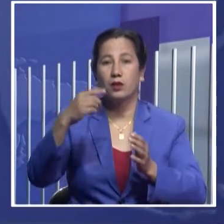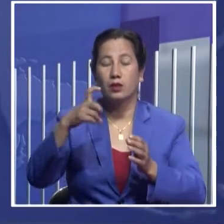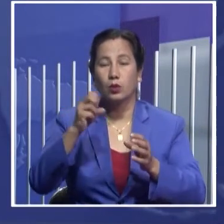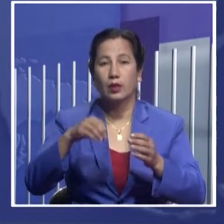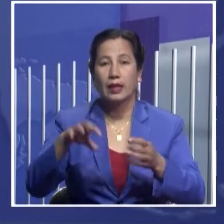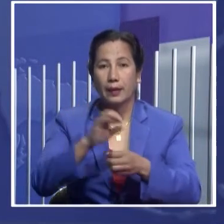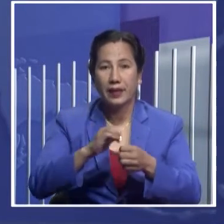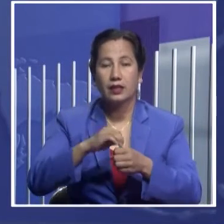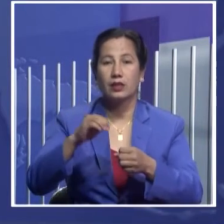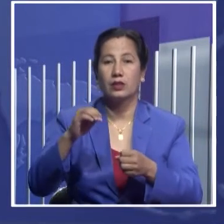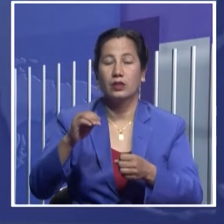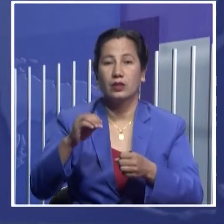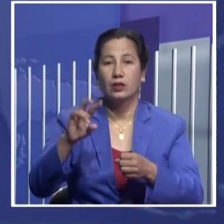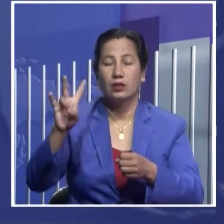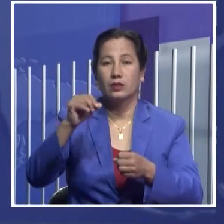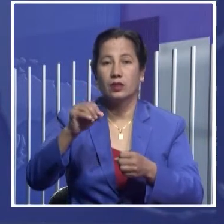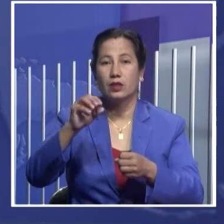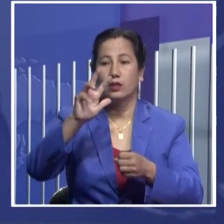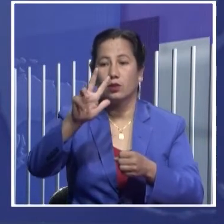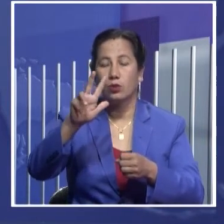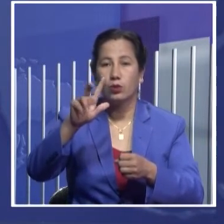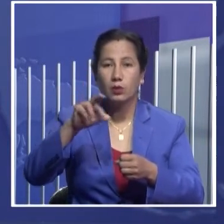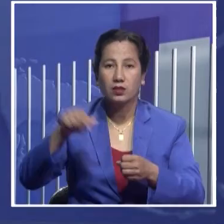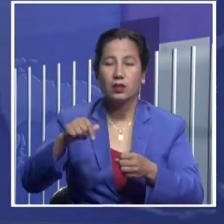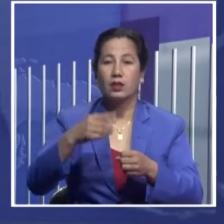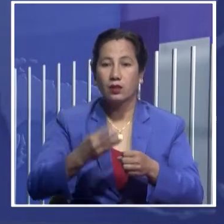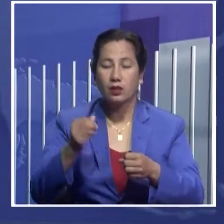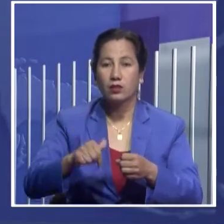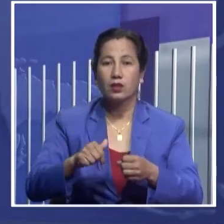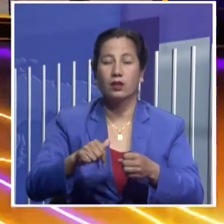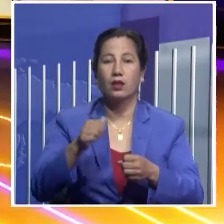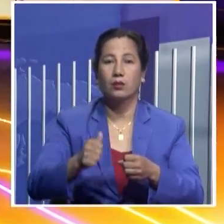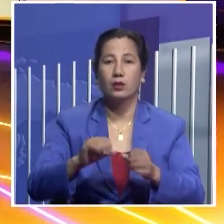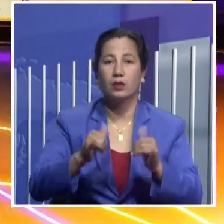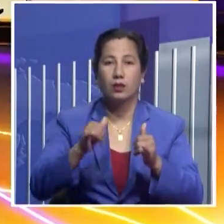सेयर झन्डै 9% घटेको छ। अब खेलकुद समाचार।